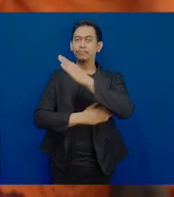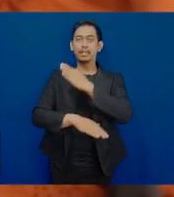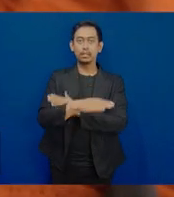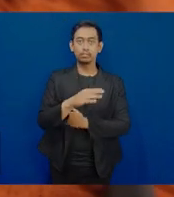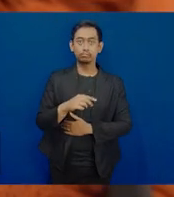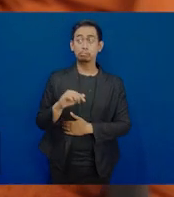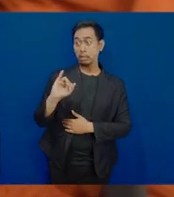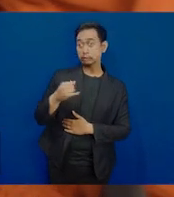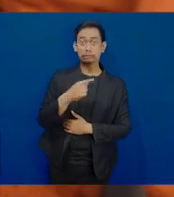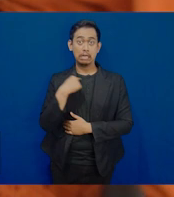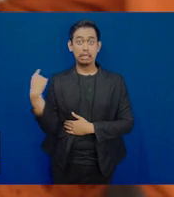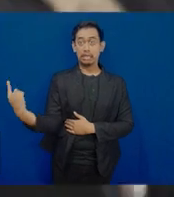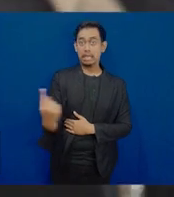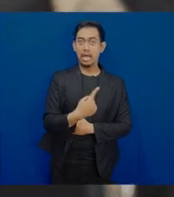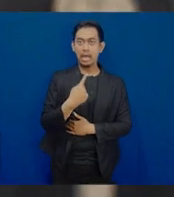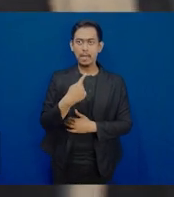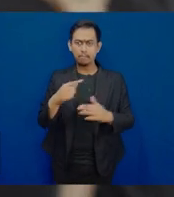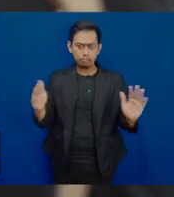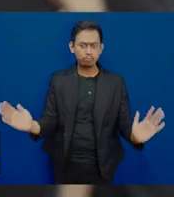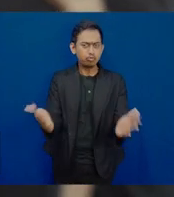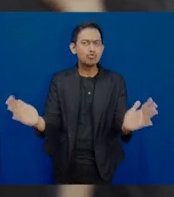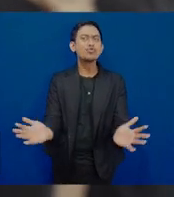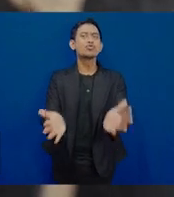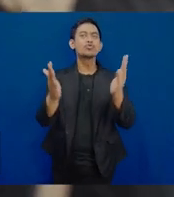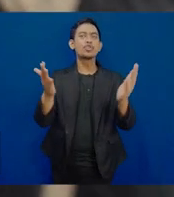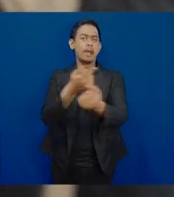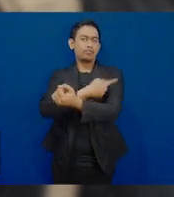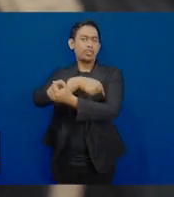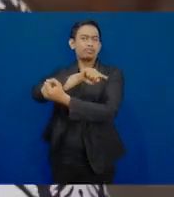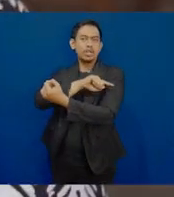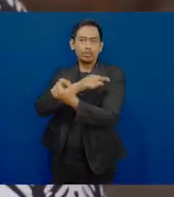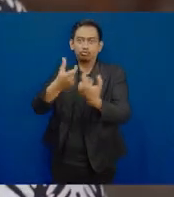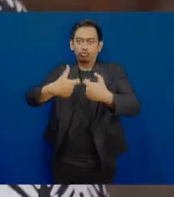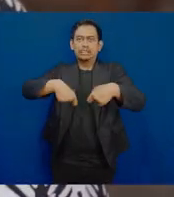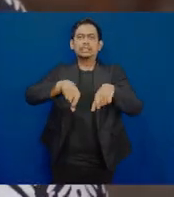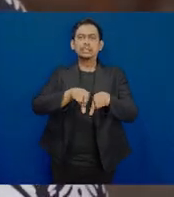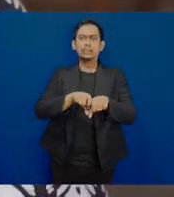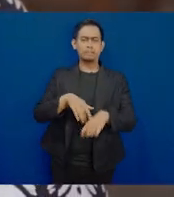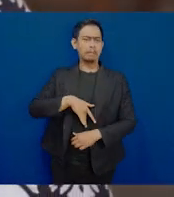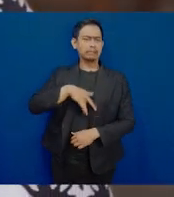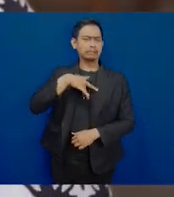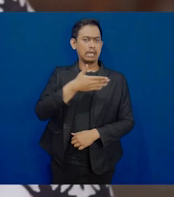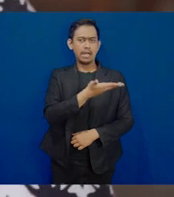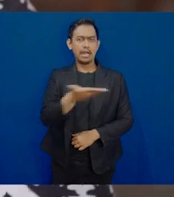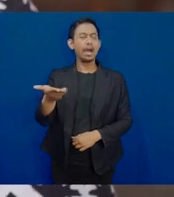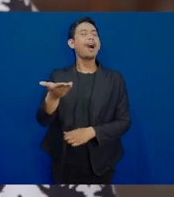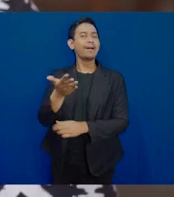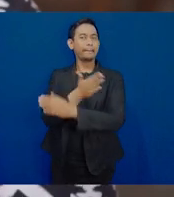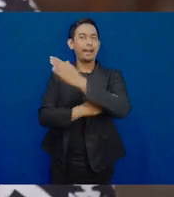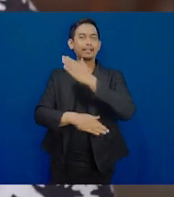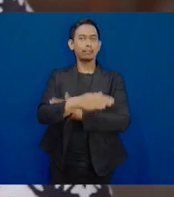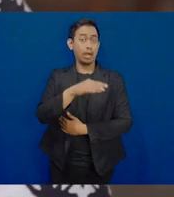kami berdayakan sesuai dengan kemampuan difabel tersebut, supaya pasien itu merasa bahwa dirinya itu